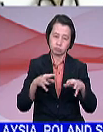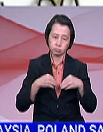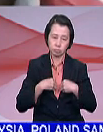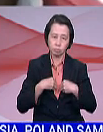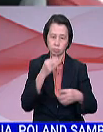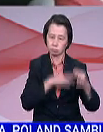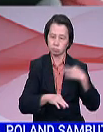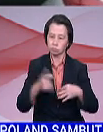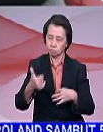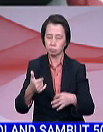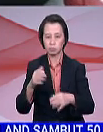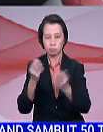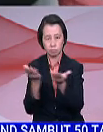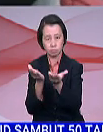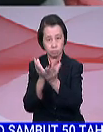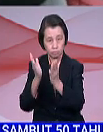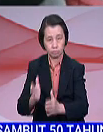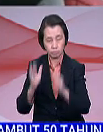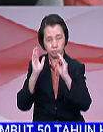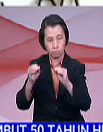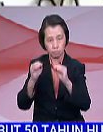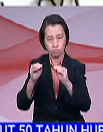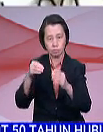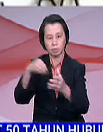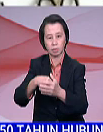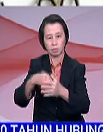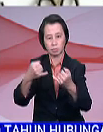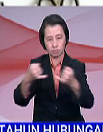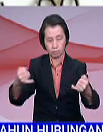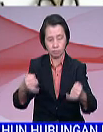pelbagai manfaat diterima pelajar melalui tuisyen dalam talian.